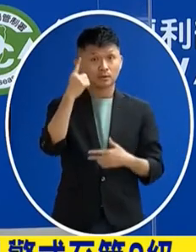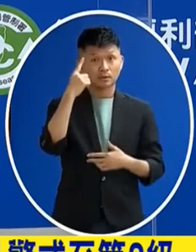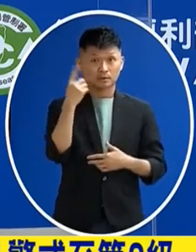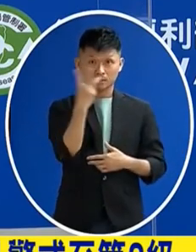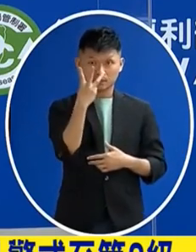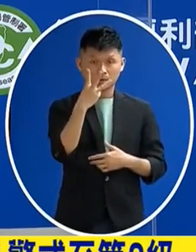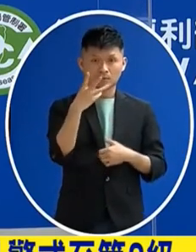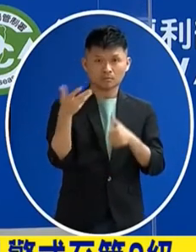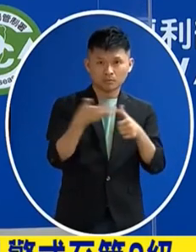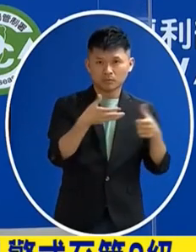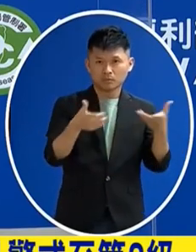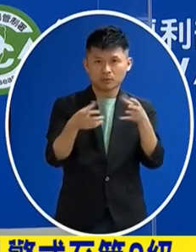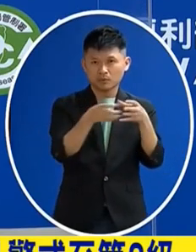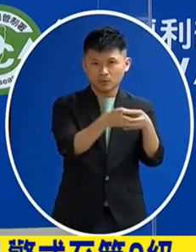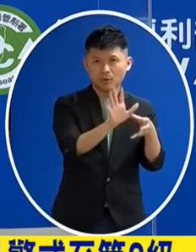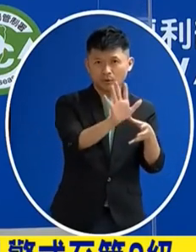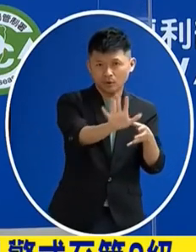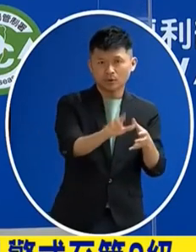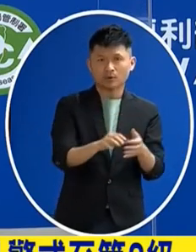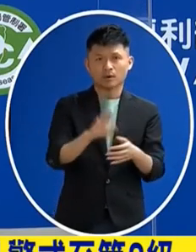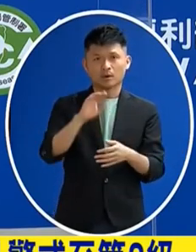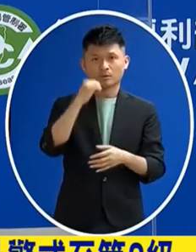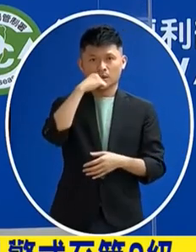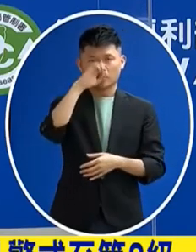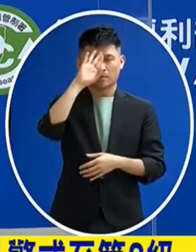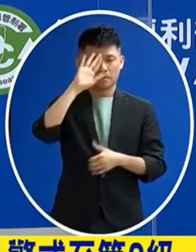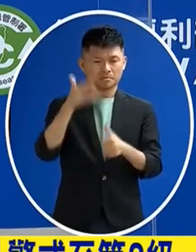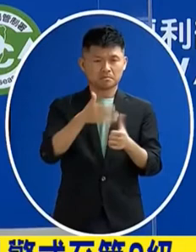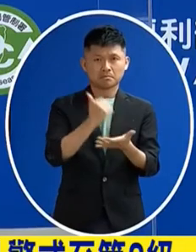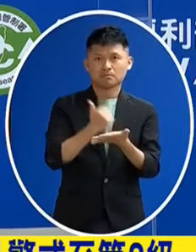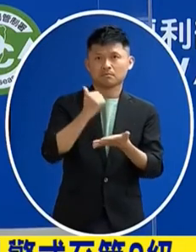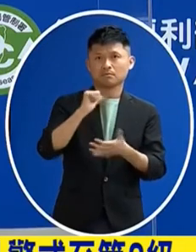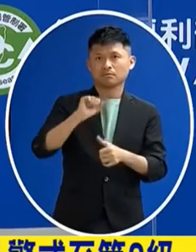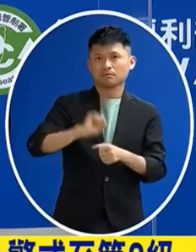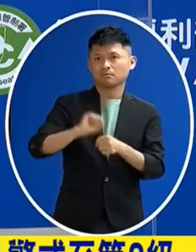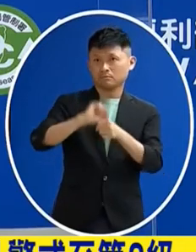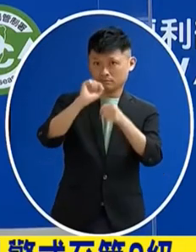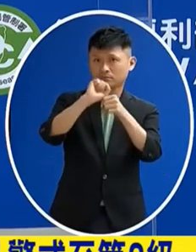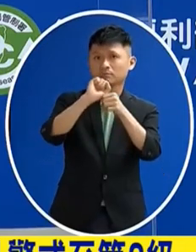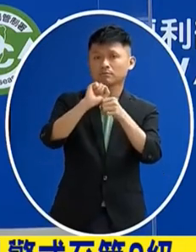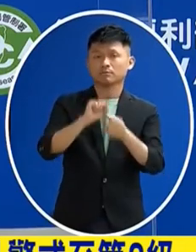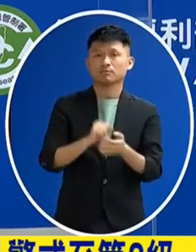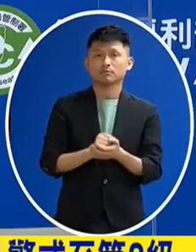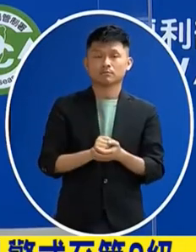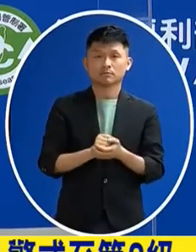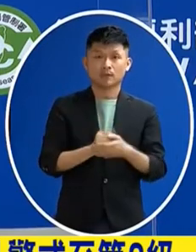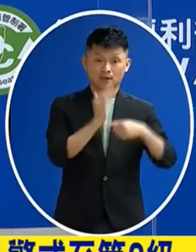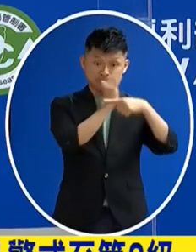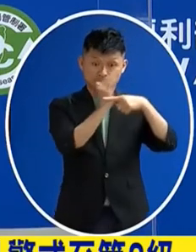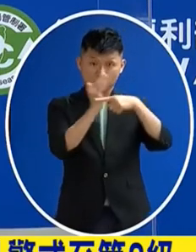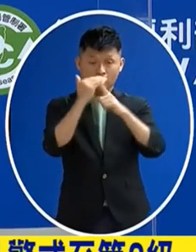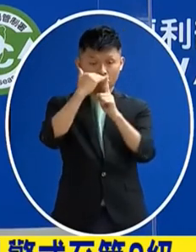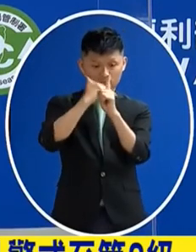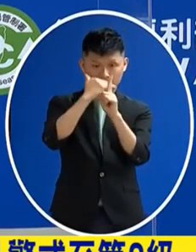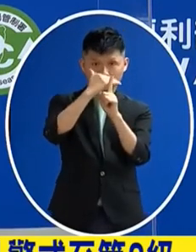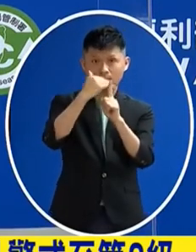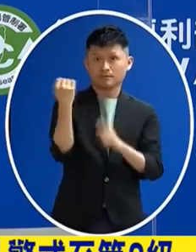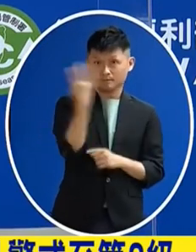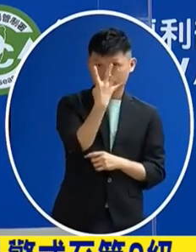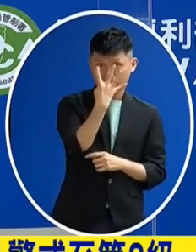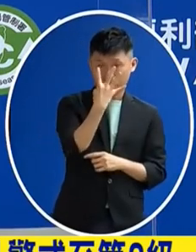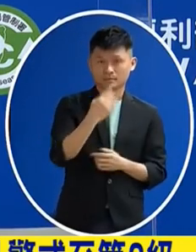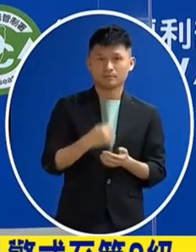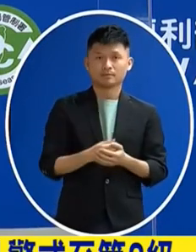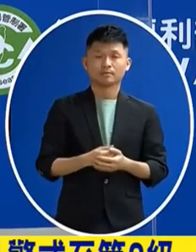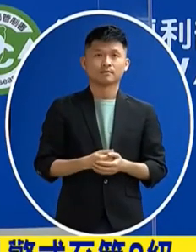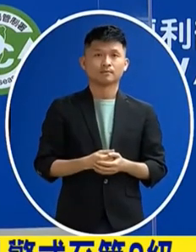那四就是本土的病例快速增加。我倒是把它分作哈这样的4个级哈，那本来是在哈